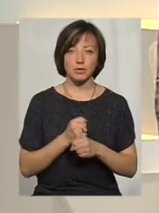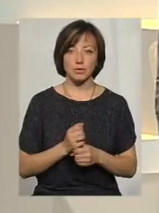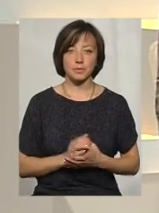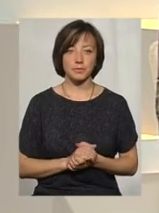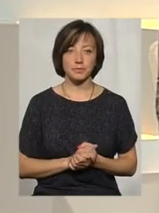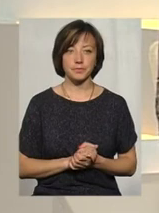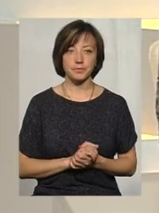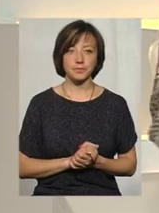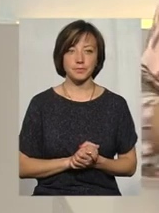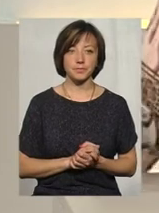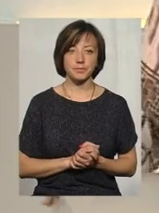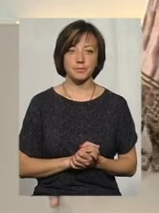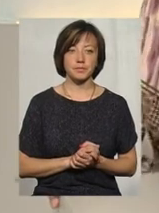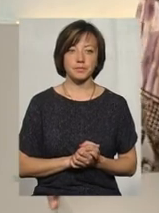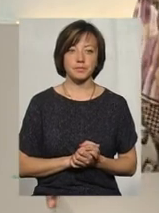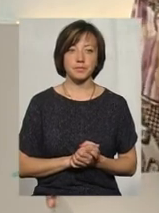Алло?